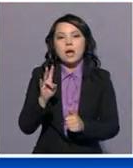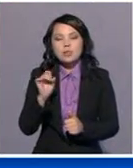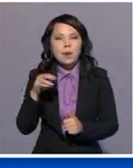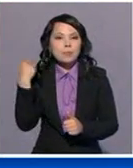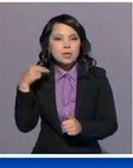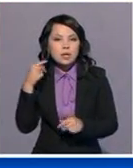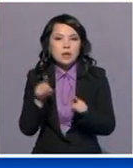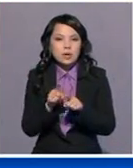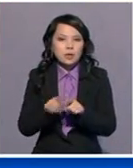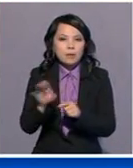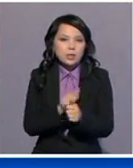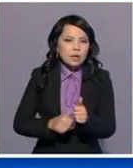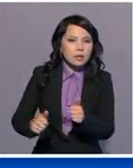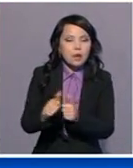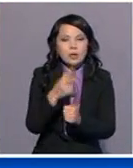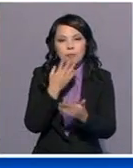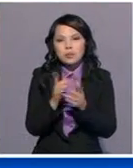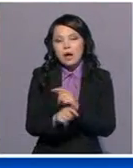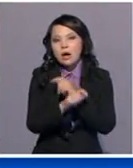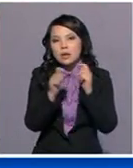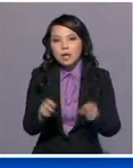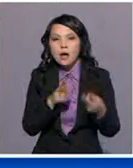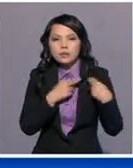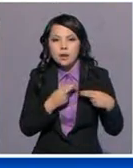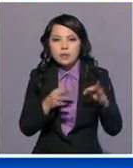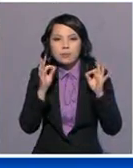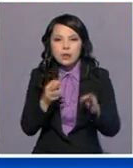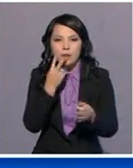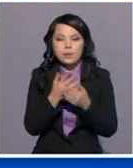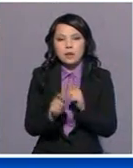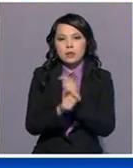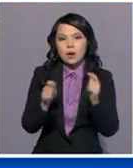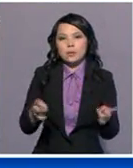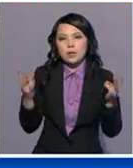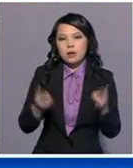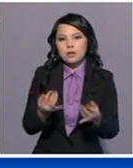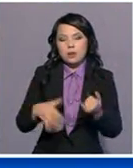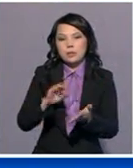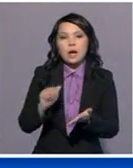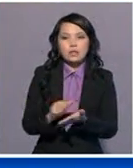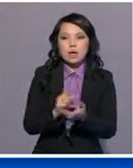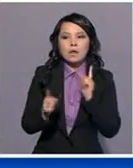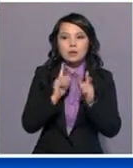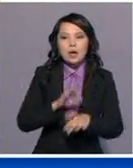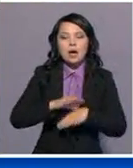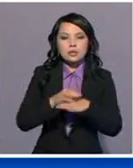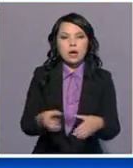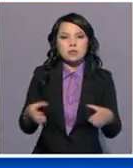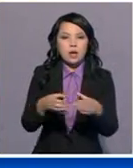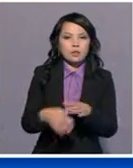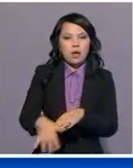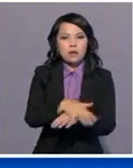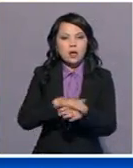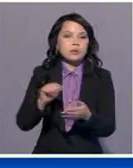өркениетті мемлекеттердің алдыңғы легіне шығару жолындағы еңбегіне кеңінен тоқталып өтті. Доктринада көрініс табатын басым бағыттарды саралап, жұртты